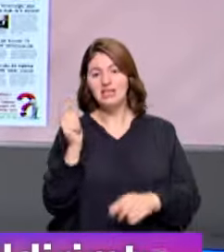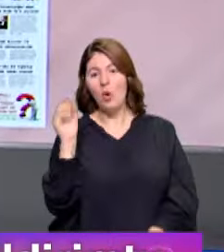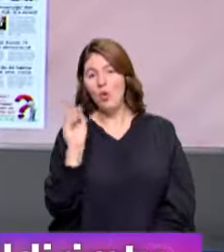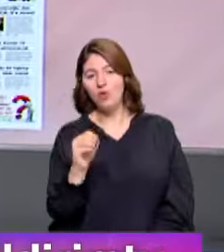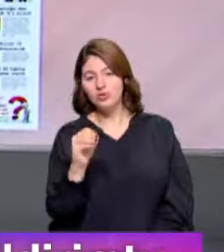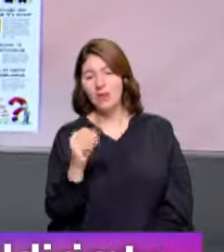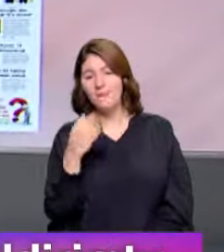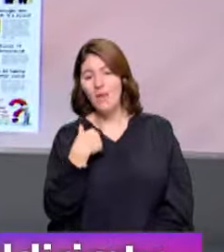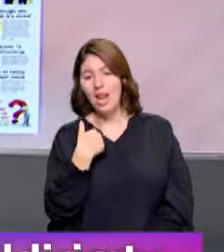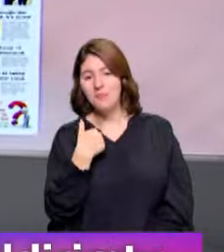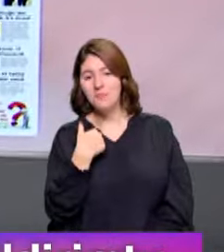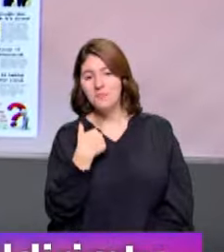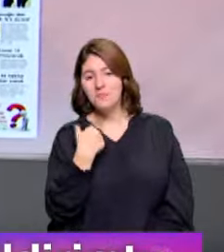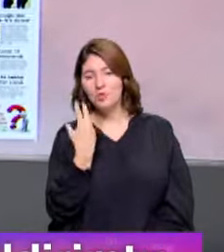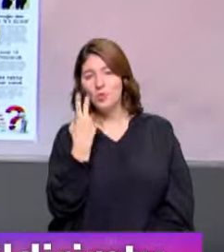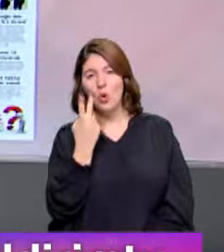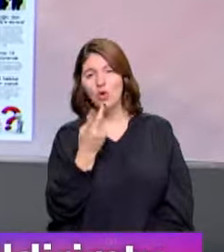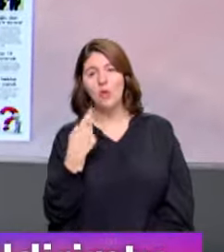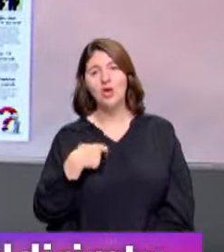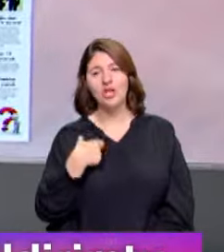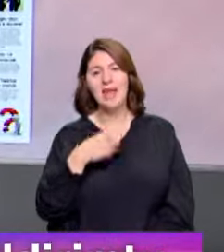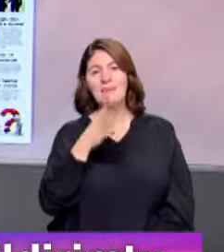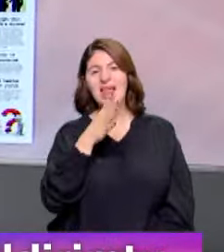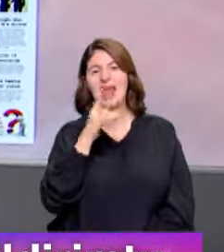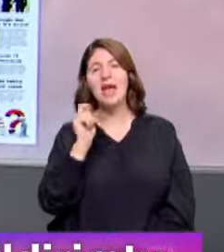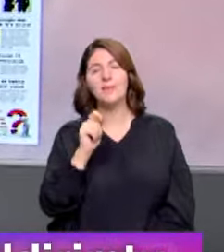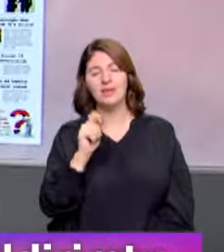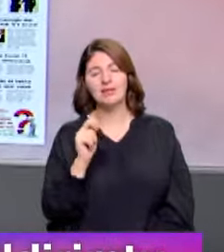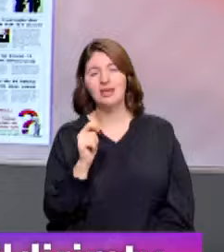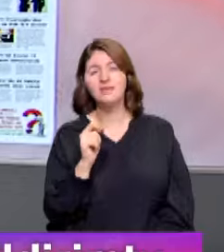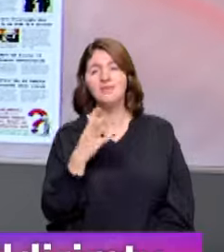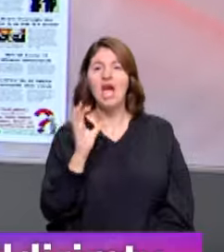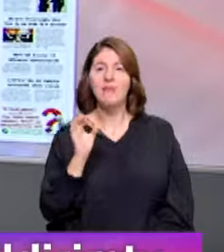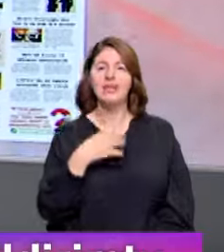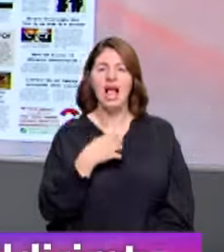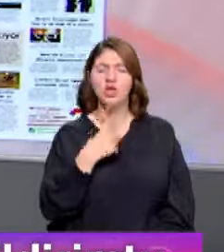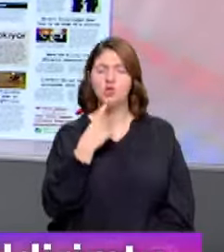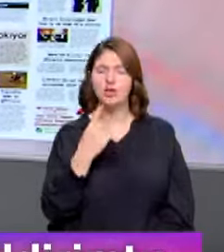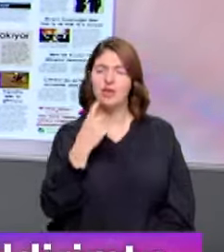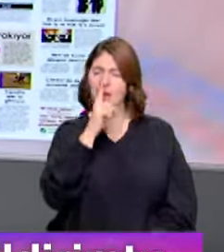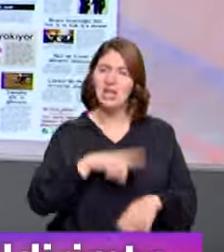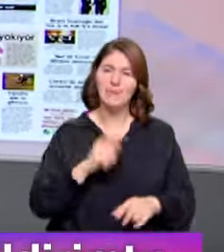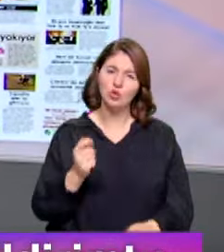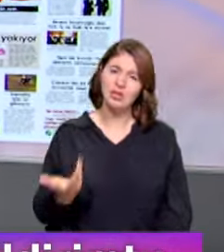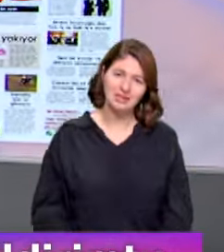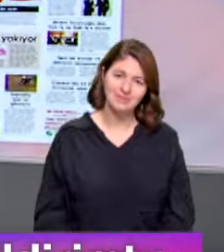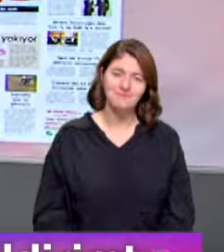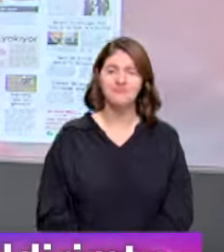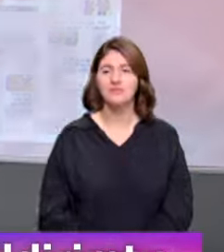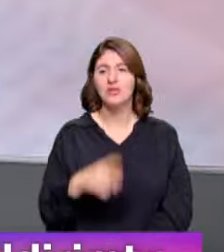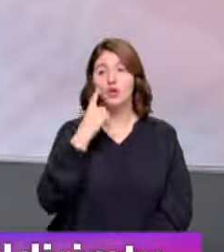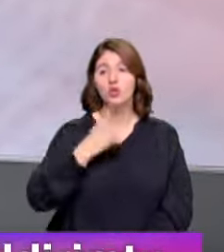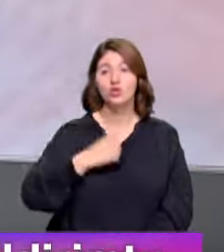benim görmüş olduğum şey özellikle yapıldığına dair elbette ki kendi söylediğine itibar etmek zorundayız.